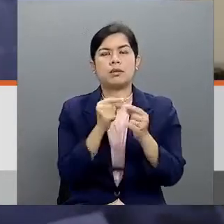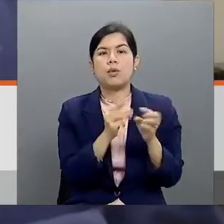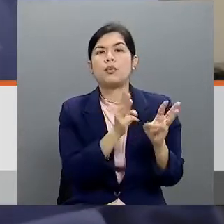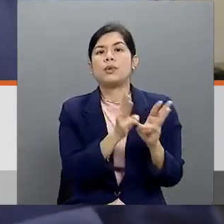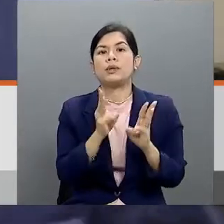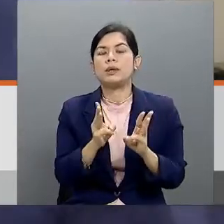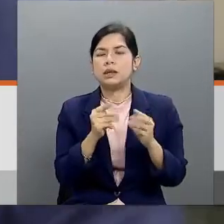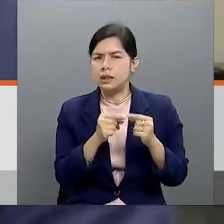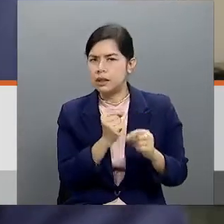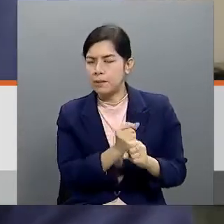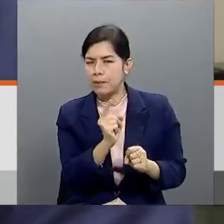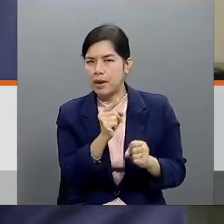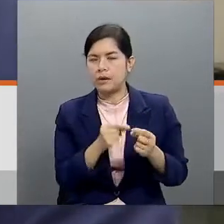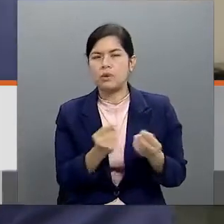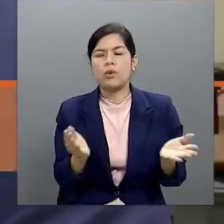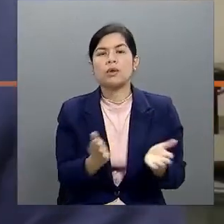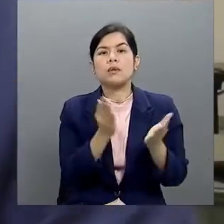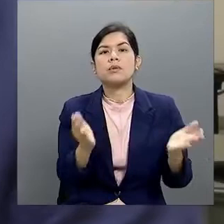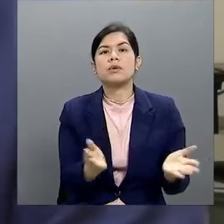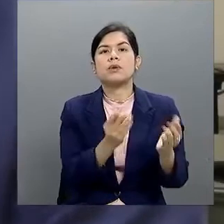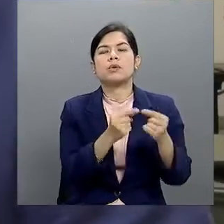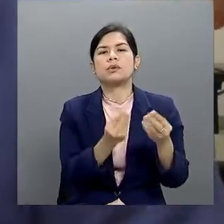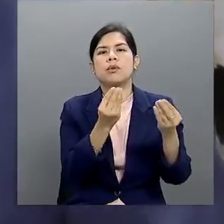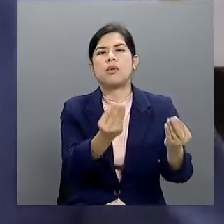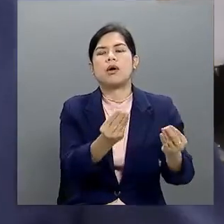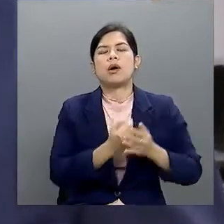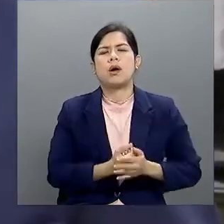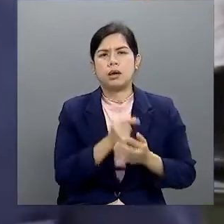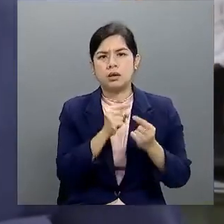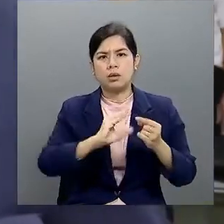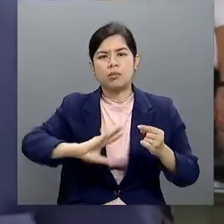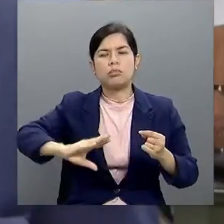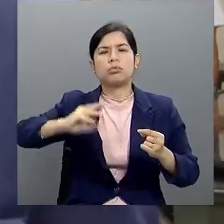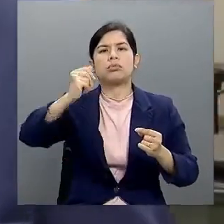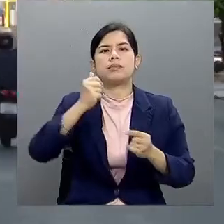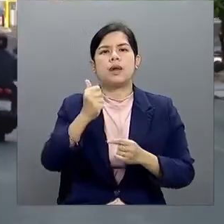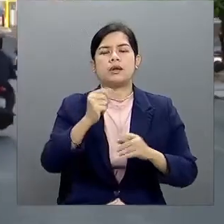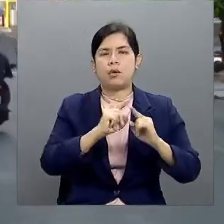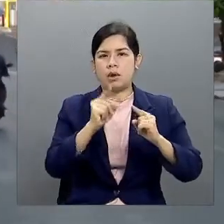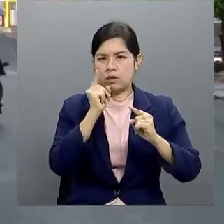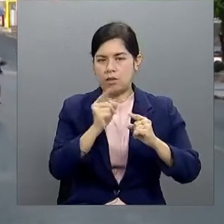จะทำให้ระเบิดเวลานี้มันถูกคอสลักโดยที่ไม่มีใครบาดเจ็บล้มตายได้